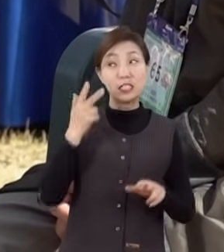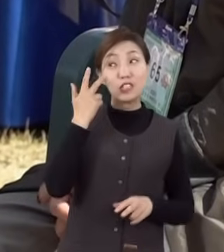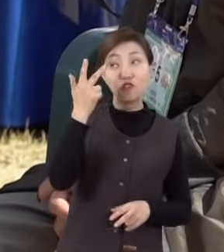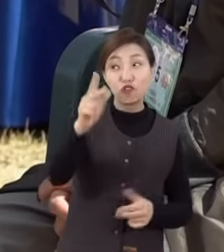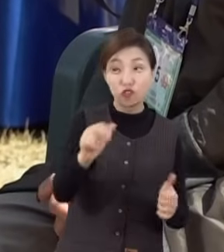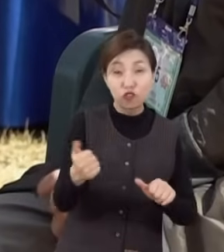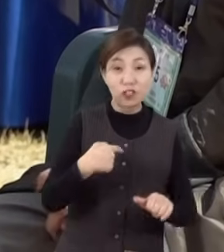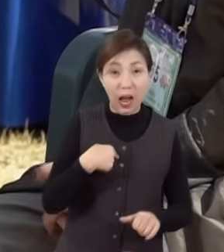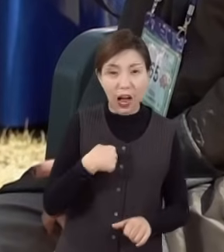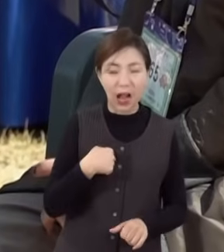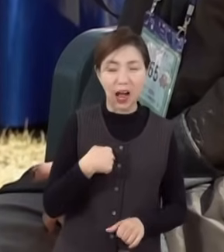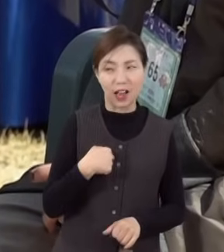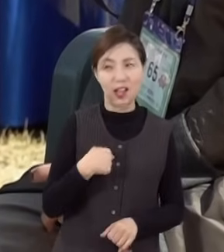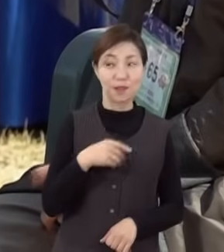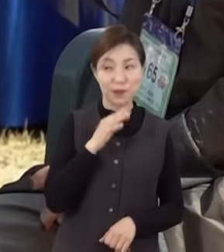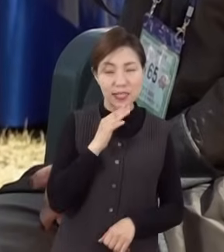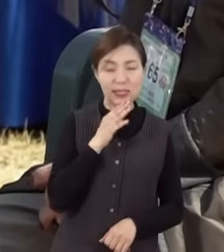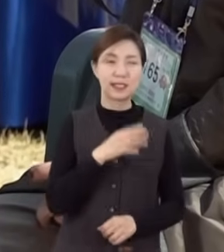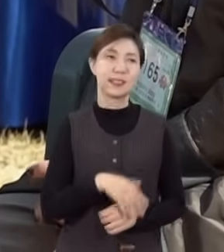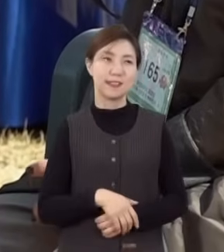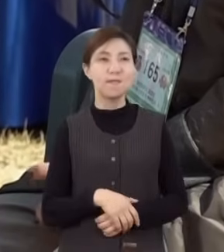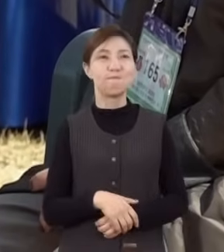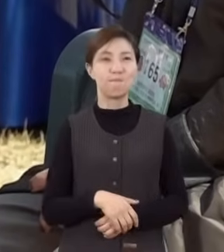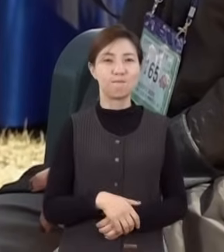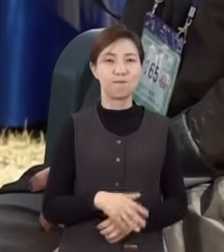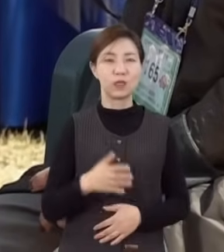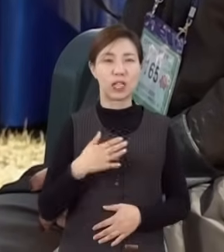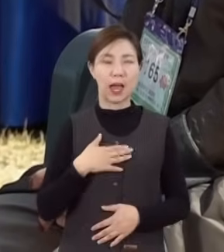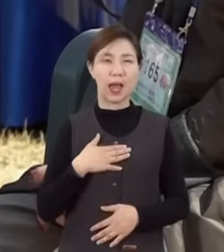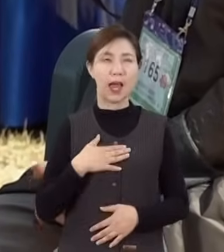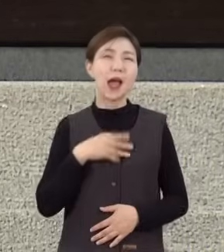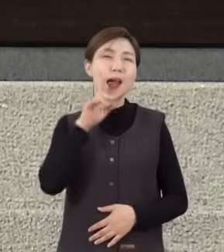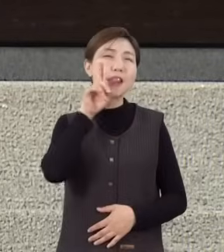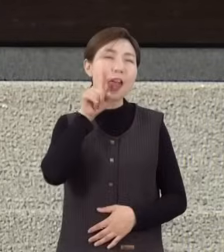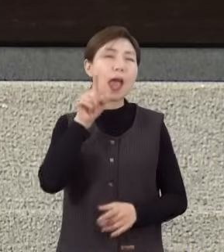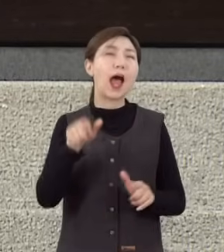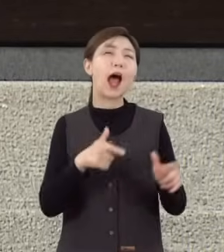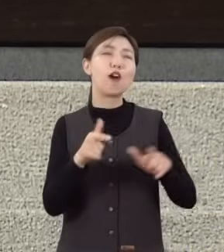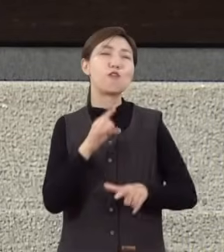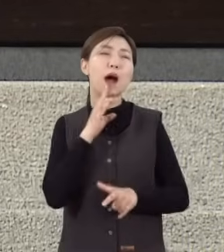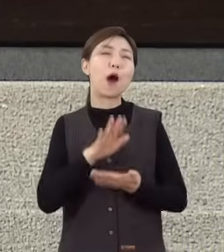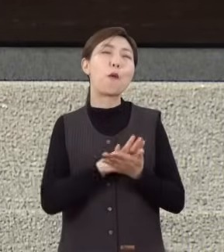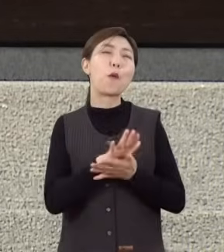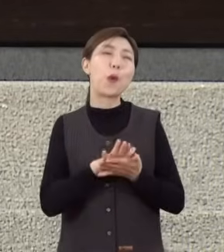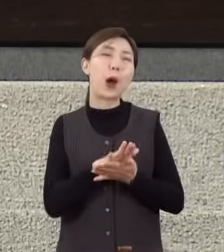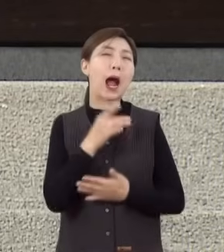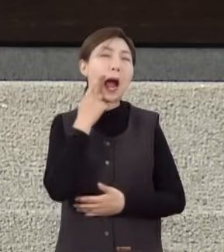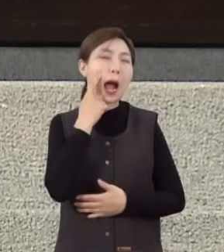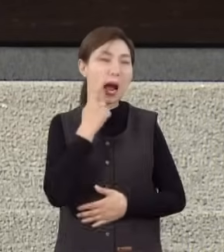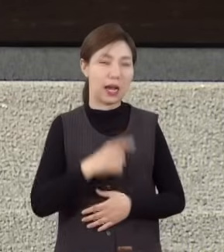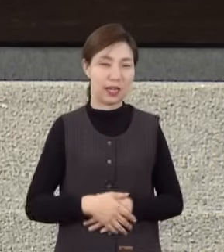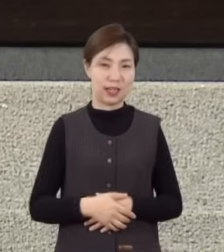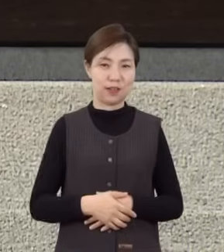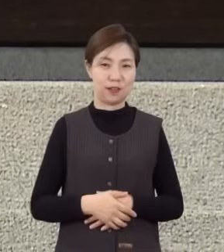일주일이 남았으니까, 7일 후라고 했잖아요. 일주일이 남았으니까 하루만 더 놀자.